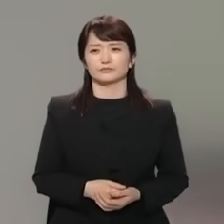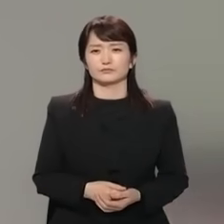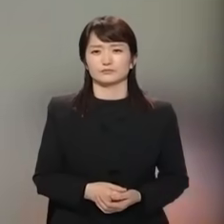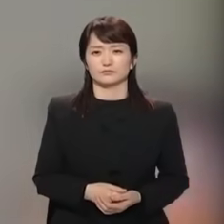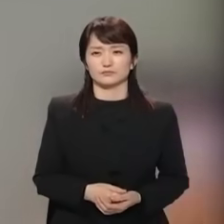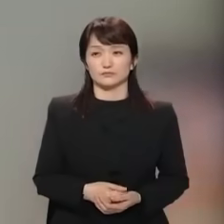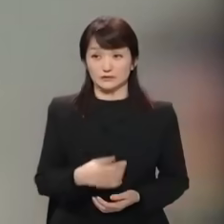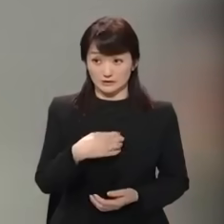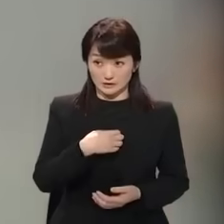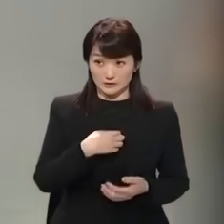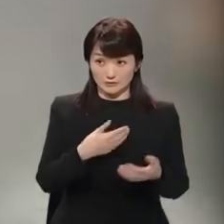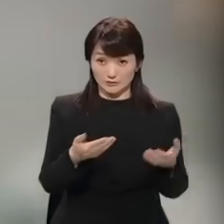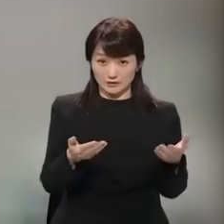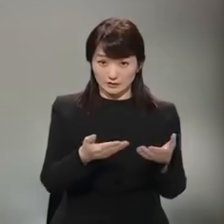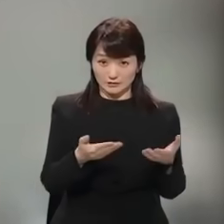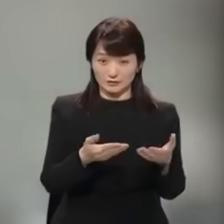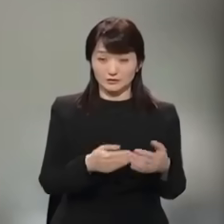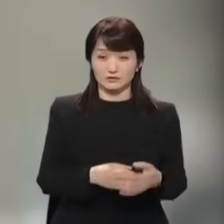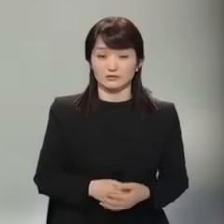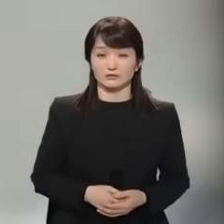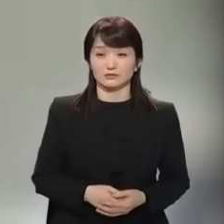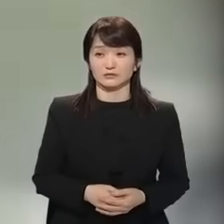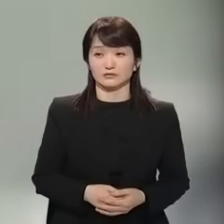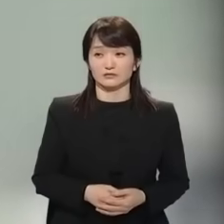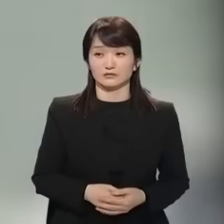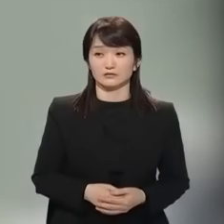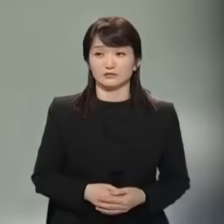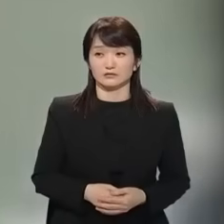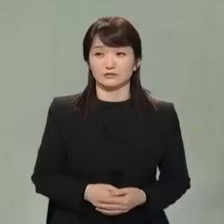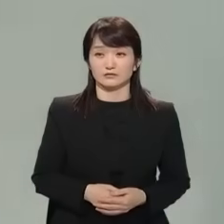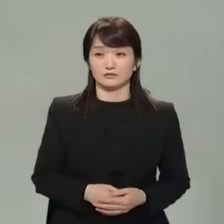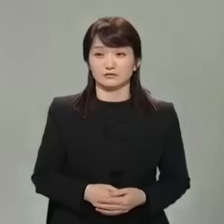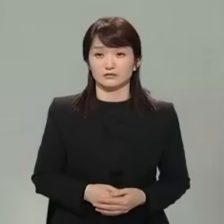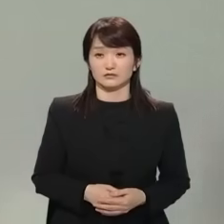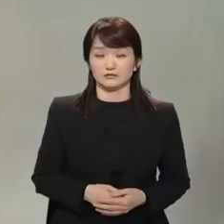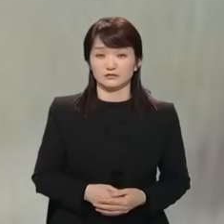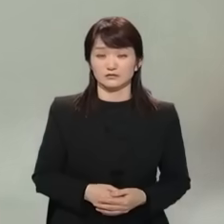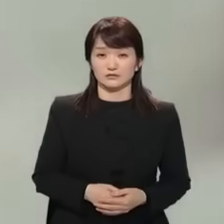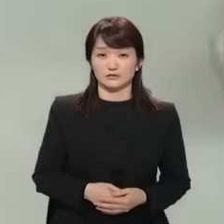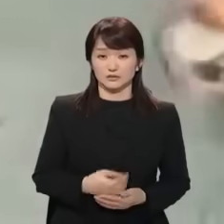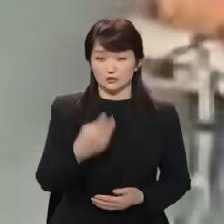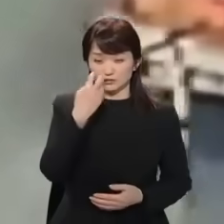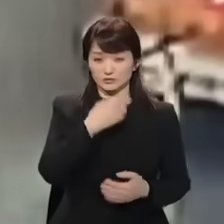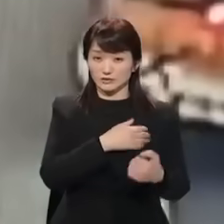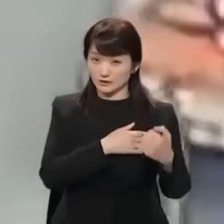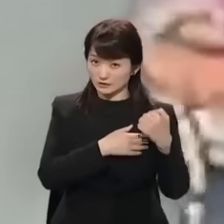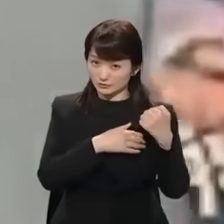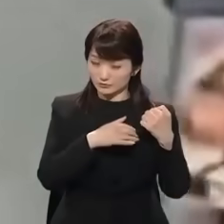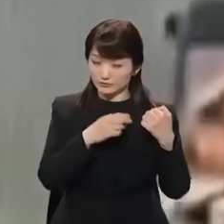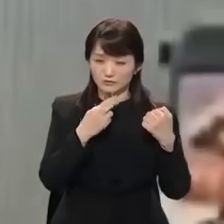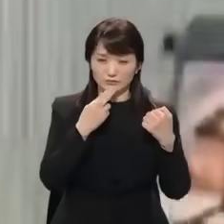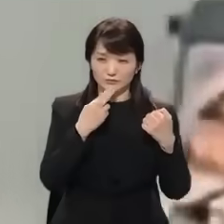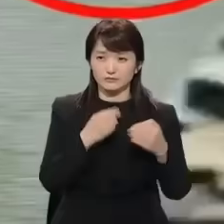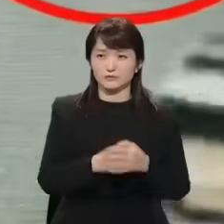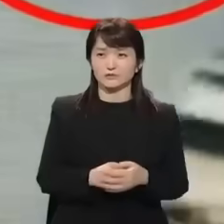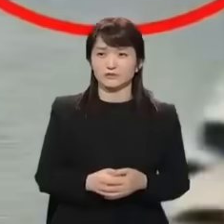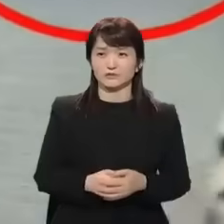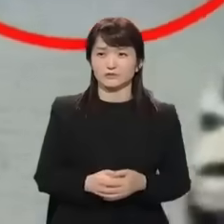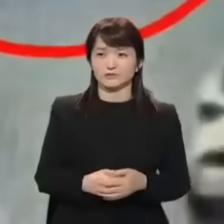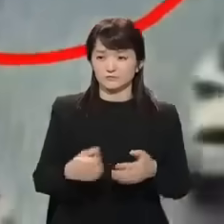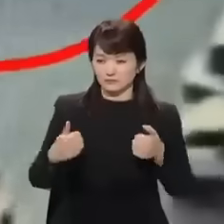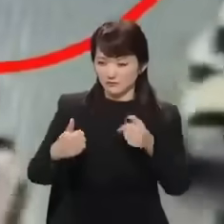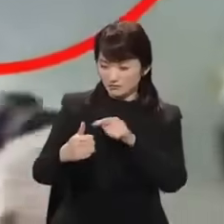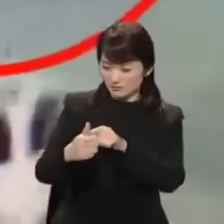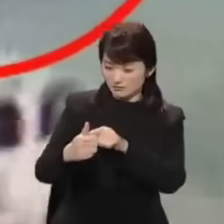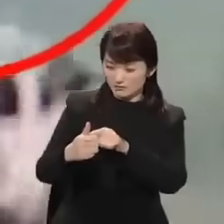것만은 분명히 그렇죠. 보여요. 지금 보신 것처럼. 그리고 저렇게 할 수 있는 수사권이라든가 하는 건 없기 때문에 사실 상대방이 어느 정도 저항했을 때는